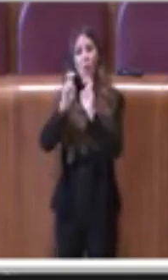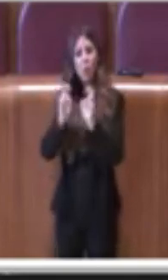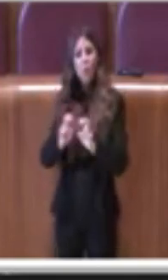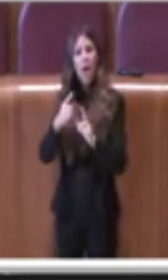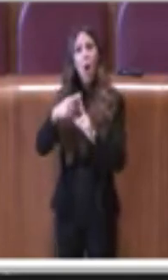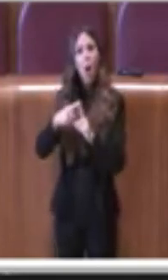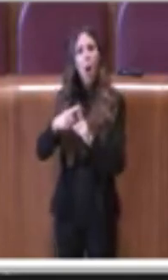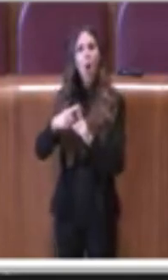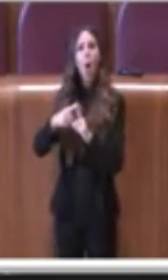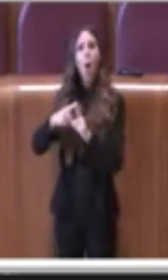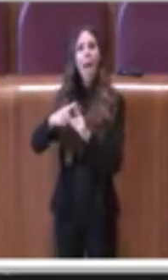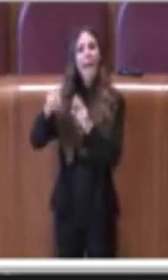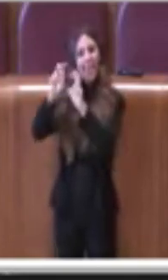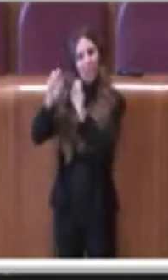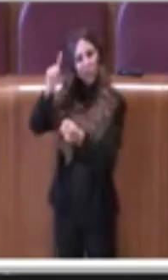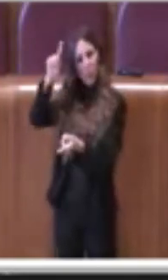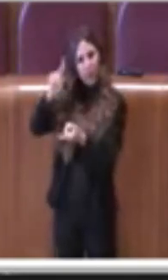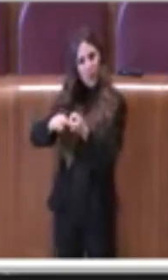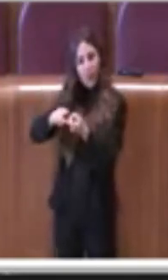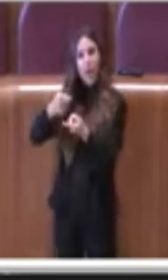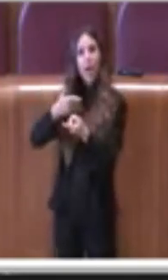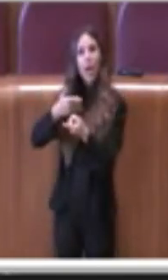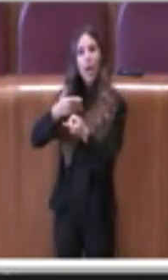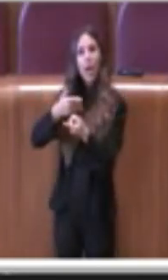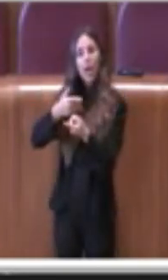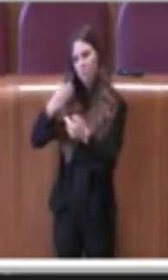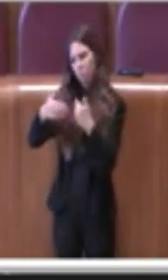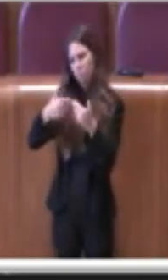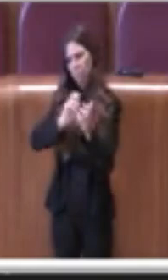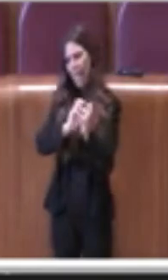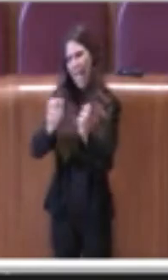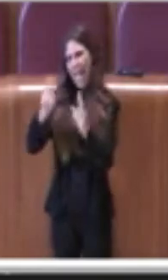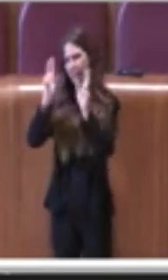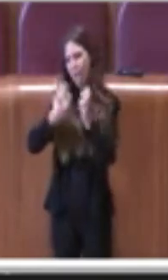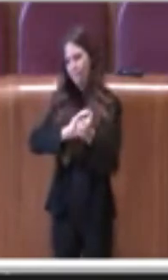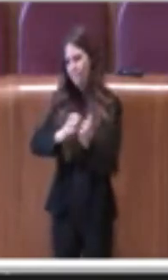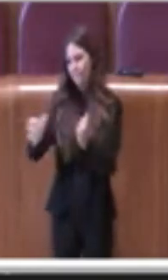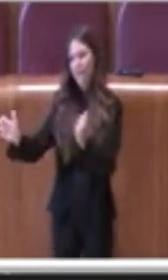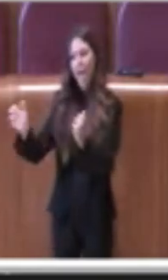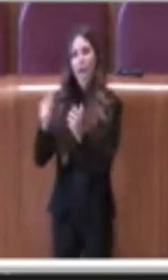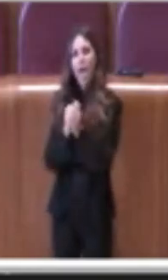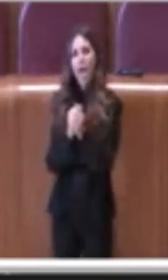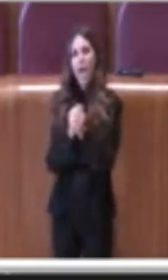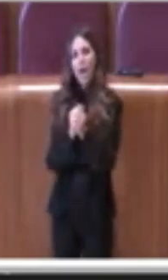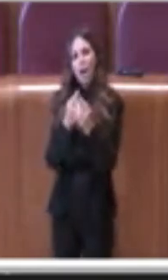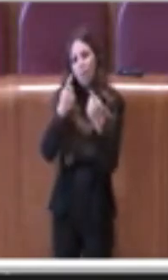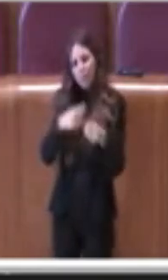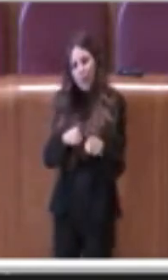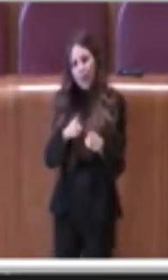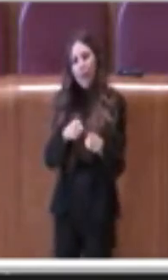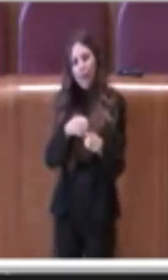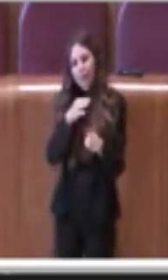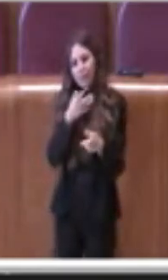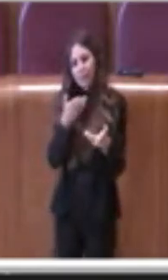energetico e via discorrendo. Perciò, Si inizia